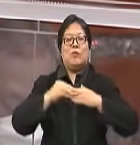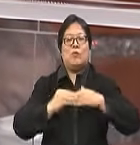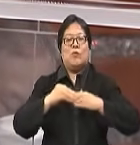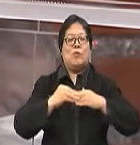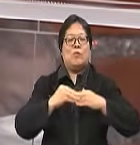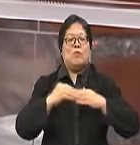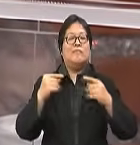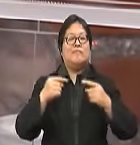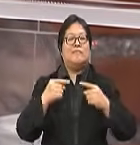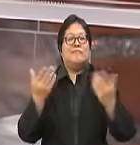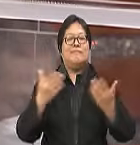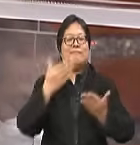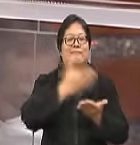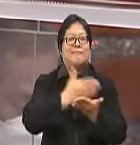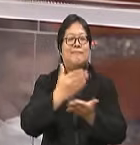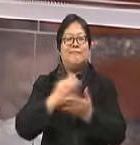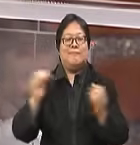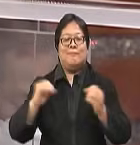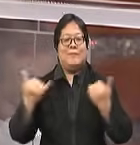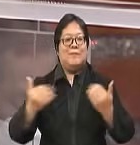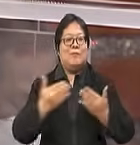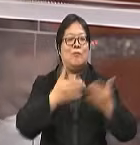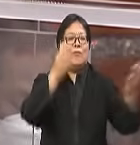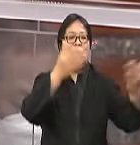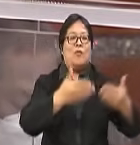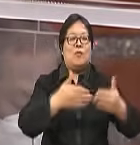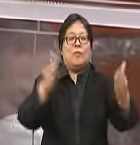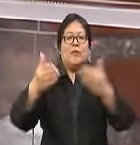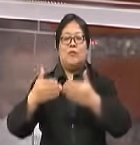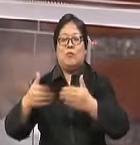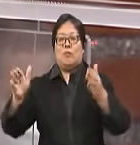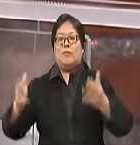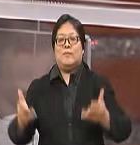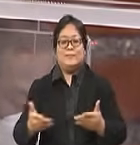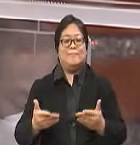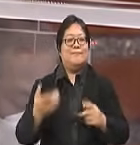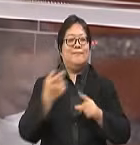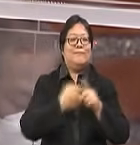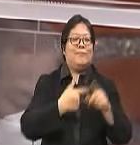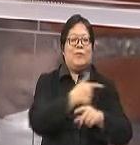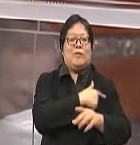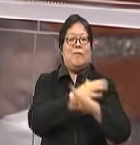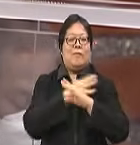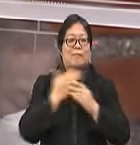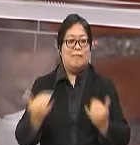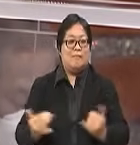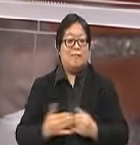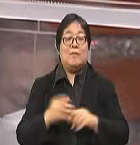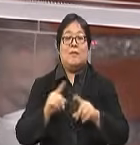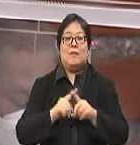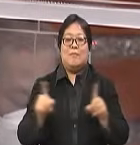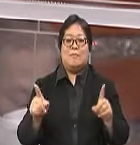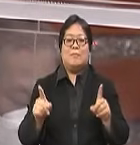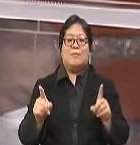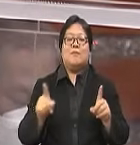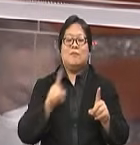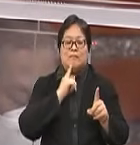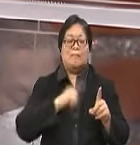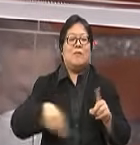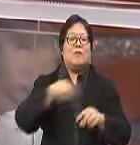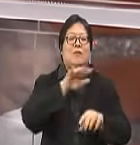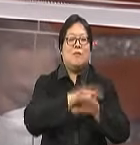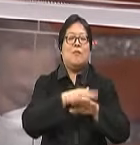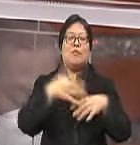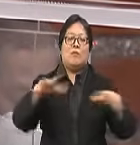sekatan mudah dibenarkan dalam negara hcd pada versi nasi ini namun begitu meskipun